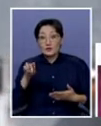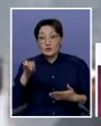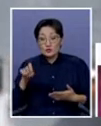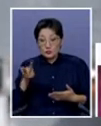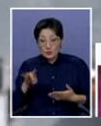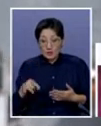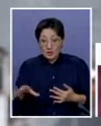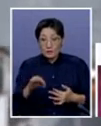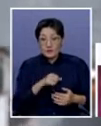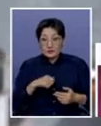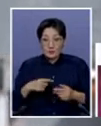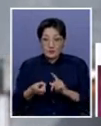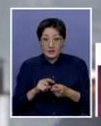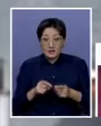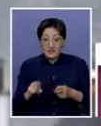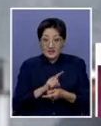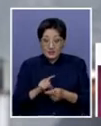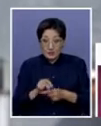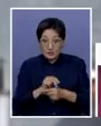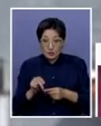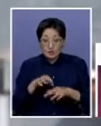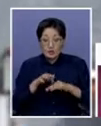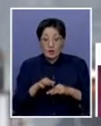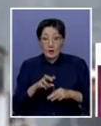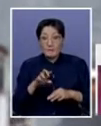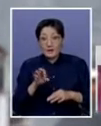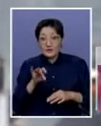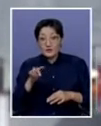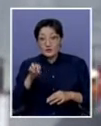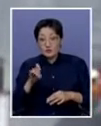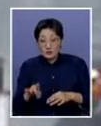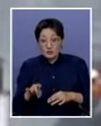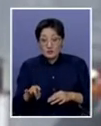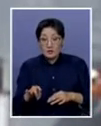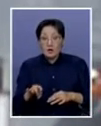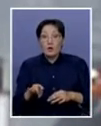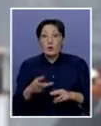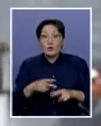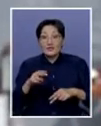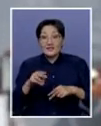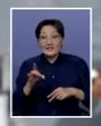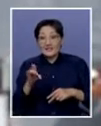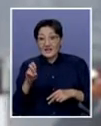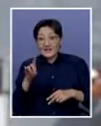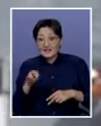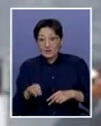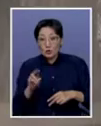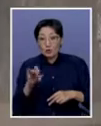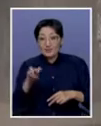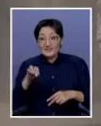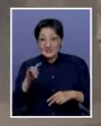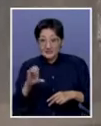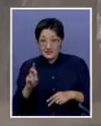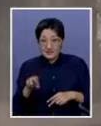жатыр. Өздеріңіз білесіздер, реконструкция болып жатыр. Соларды бордюр, паребрикандар осы Куртинский гранит арқылы. Куртинский гранит жасалынады, осы